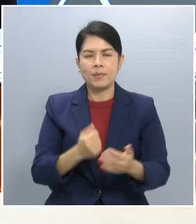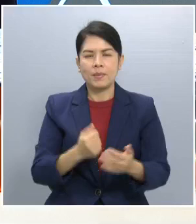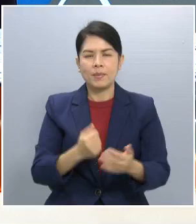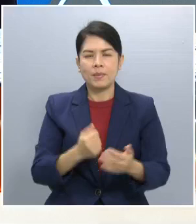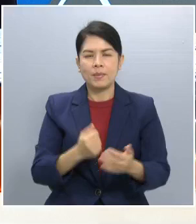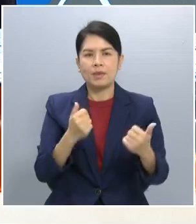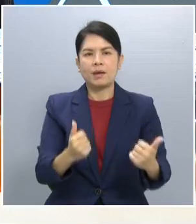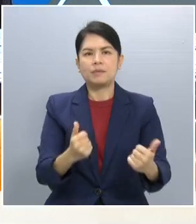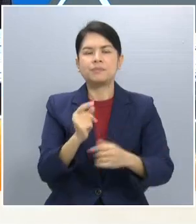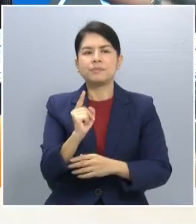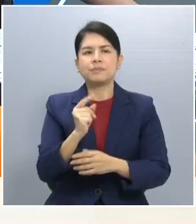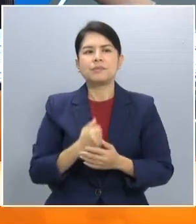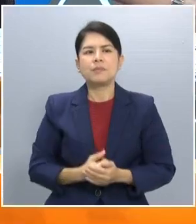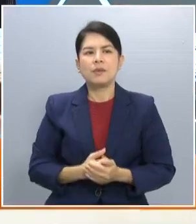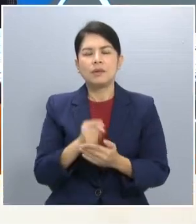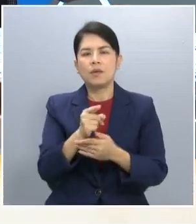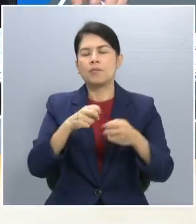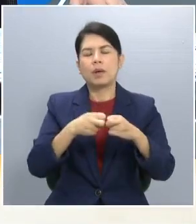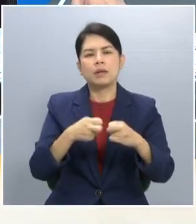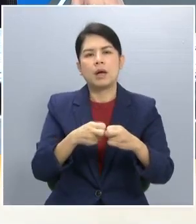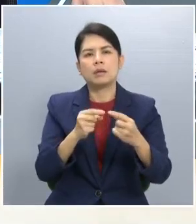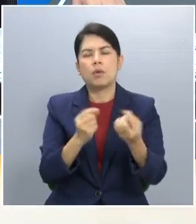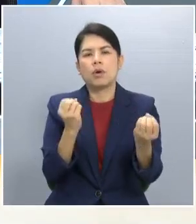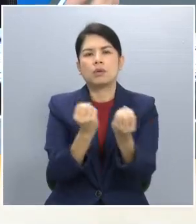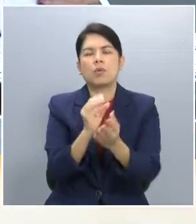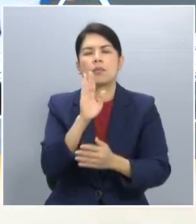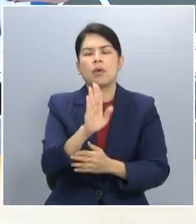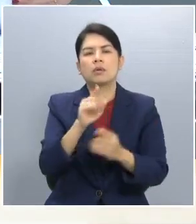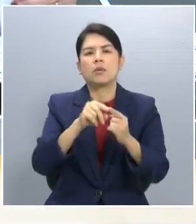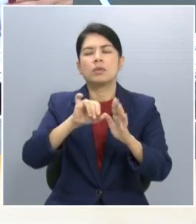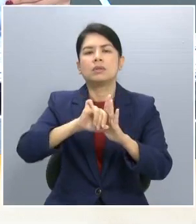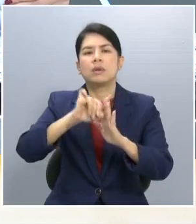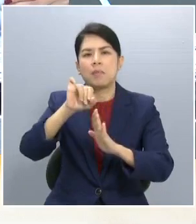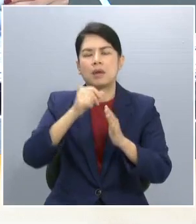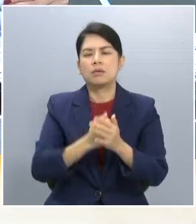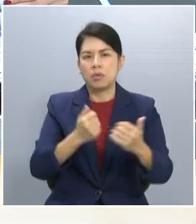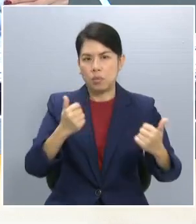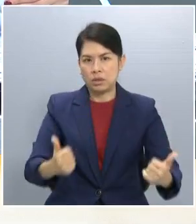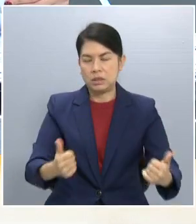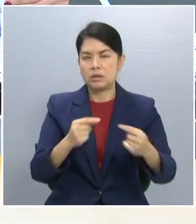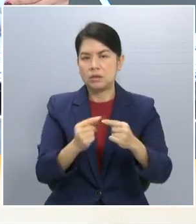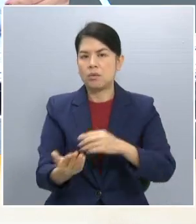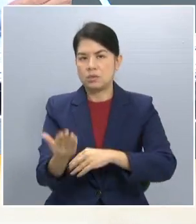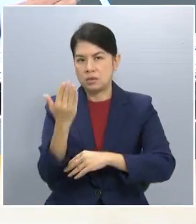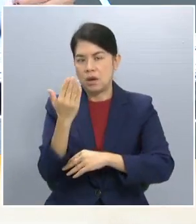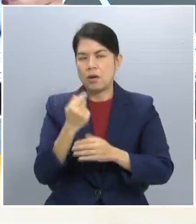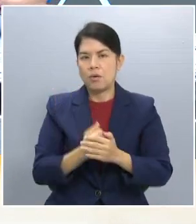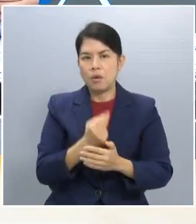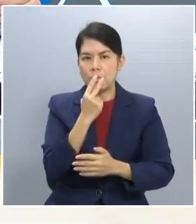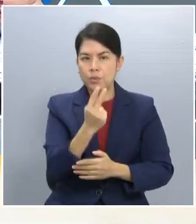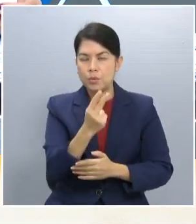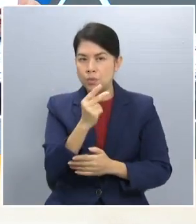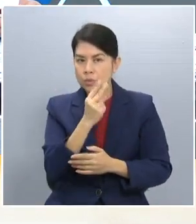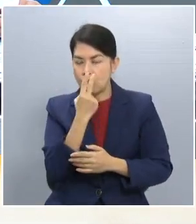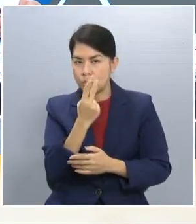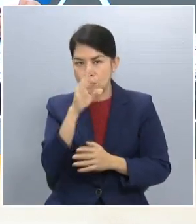ซึ่งถ้าผู้ชมครับกรณีความวิกฤตที่เชียงใหม่แจ้งท่านผู้ชมนะครับว่าวันนี้ตอนเช้าเดี๋ยวเราเห็นภาพเครื่องบินแล้วใช่